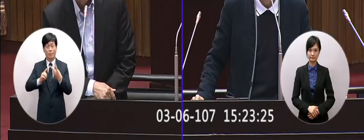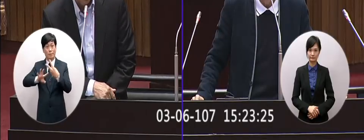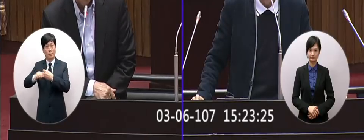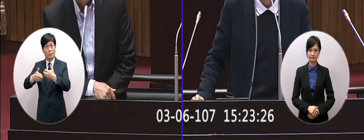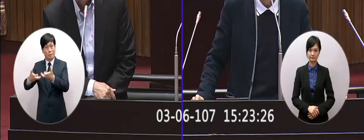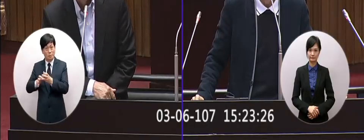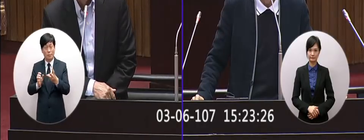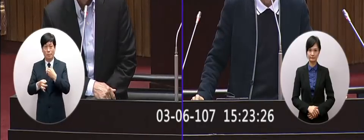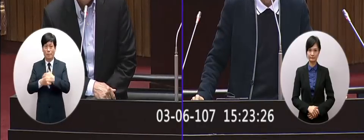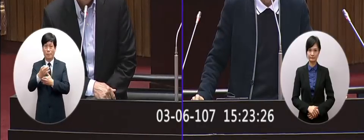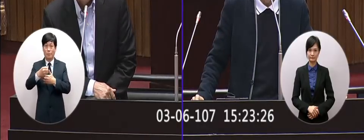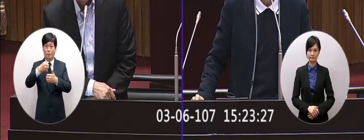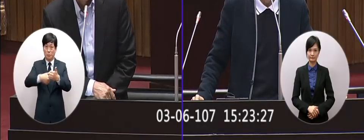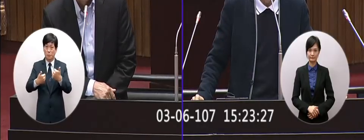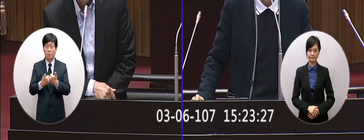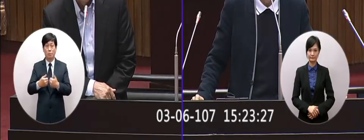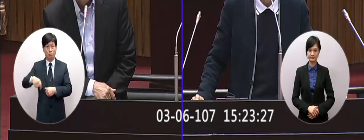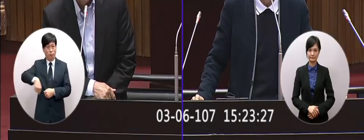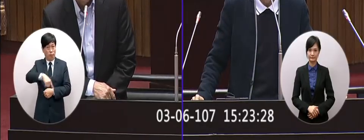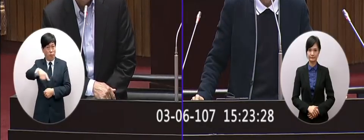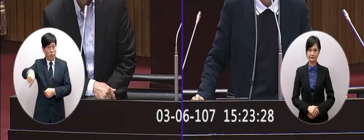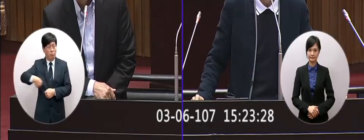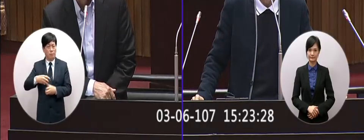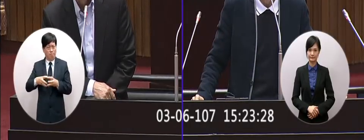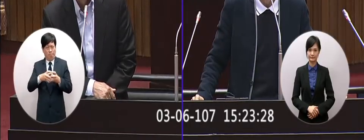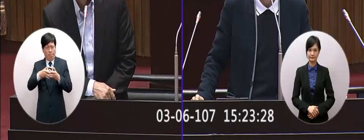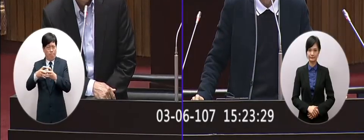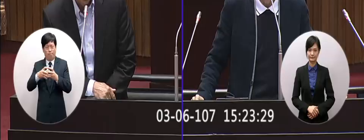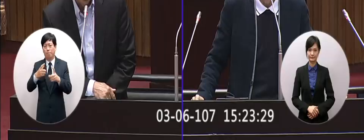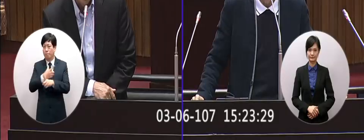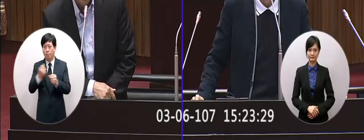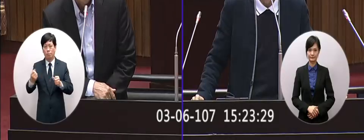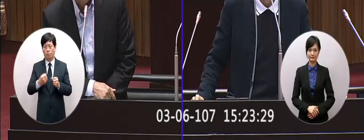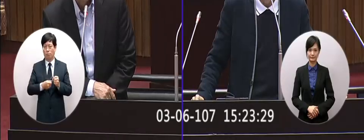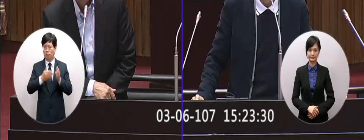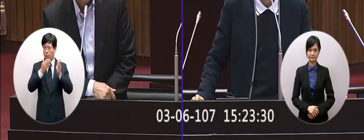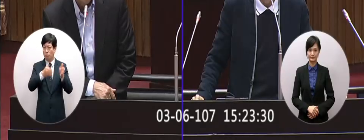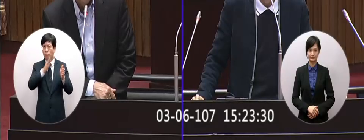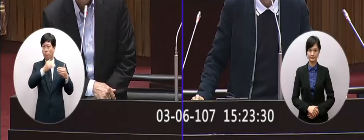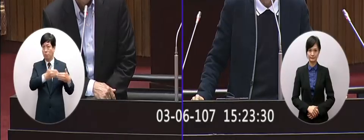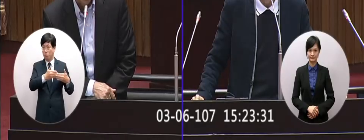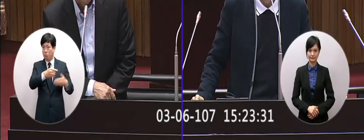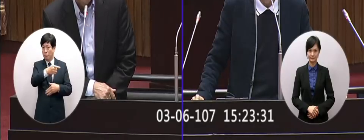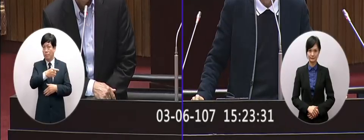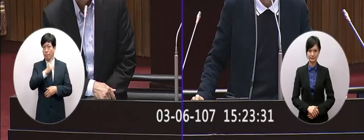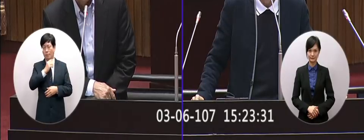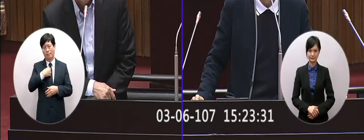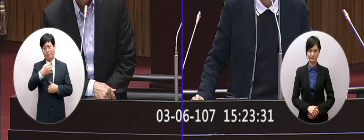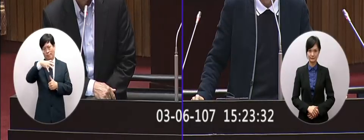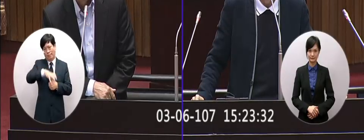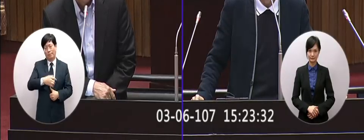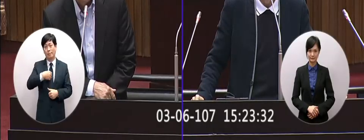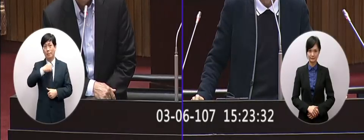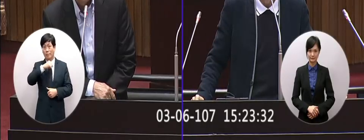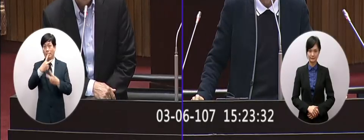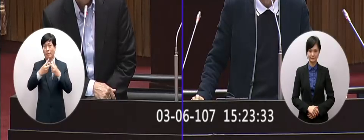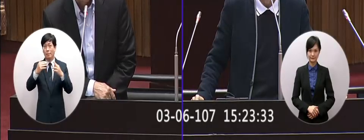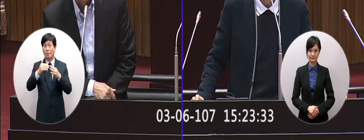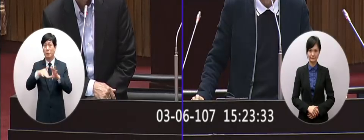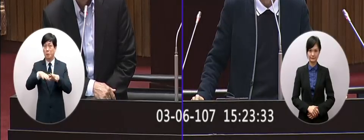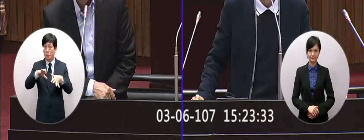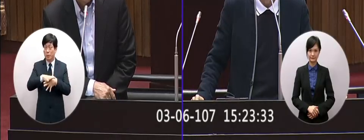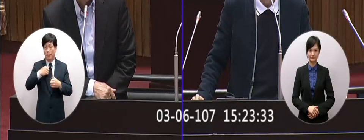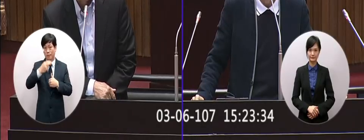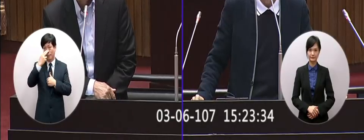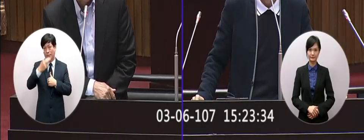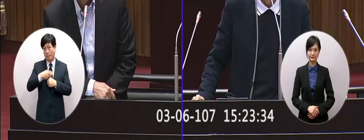部哈，还有侨委会呢，大家呢都一致的哈，对中国哈，对俺们台湾客家文化的打压